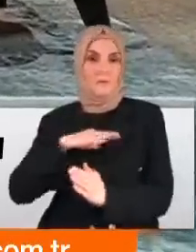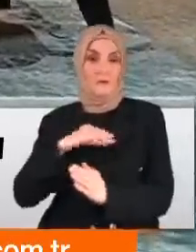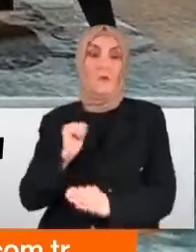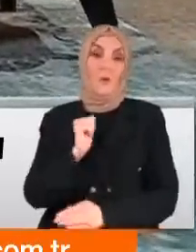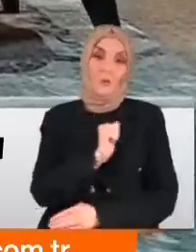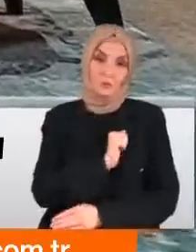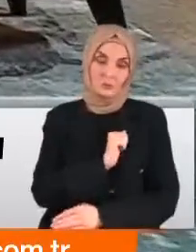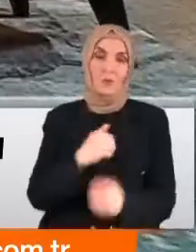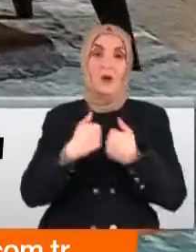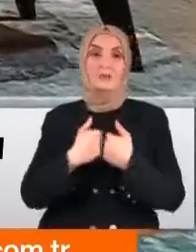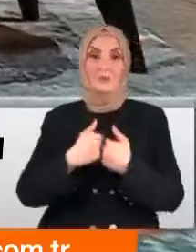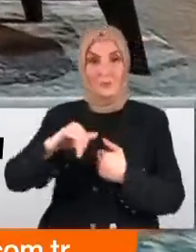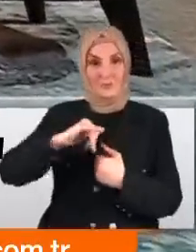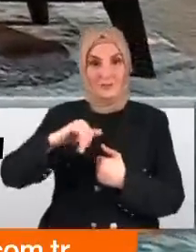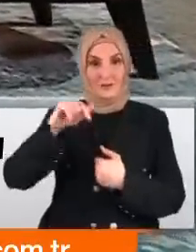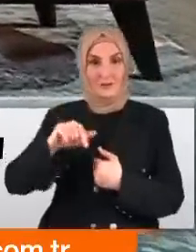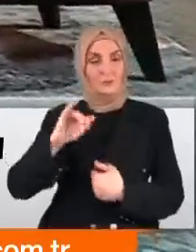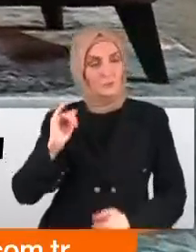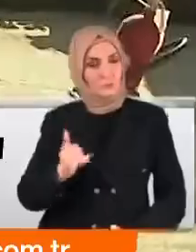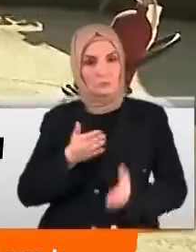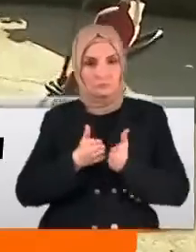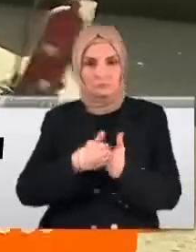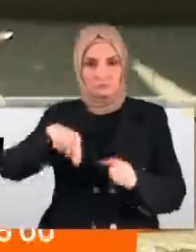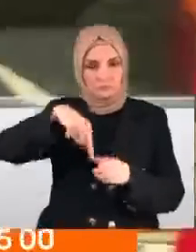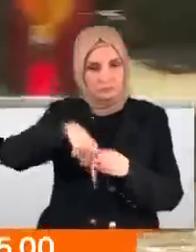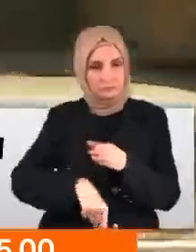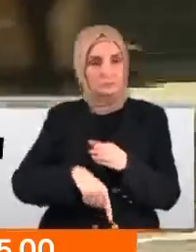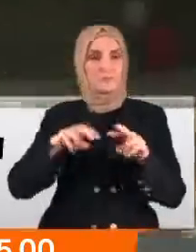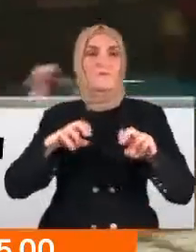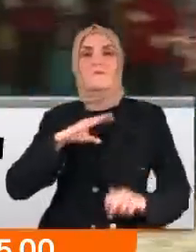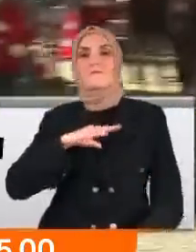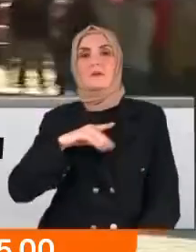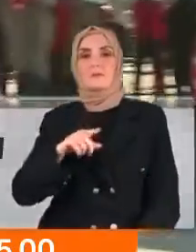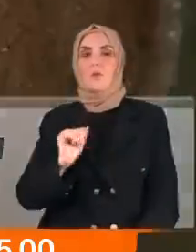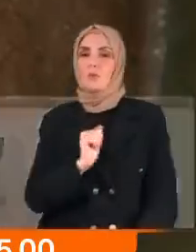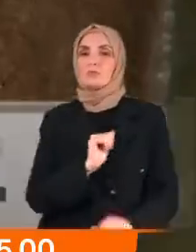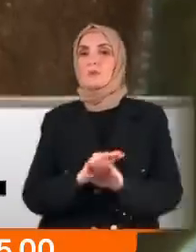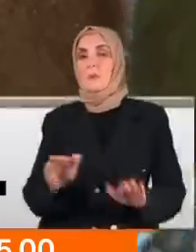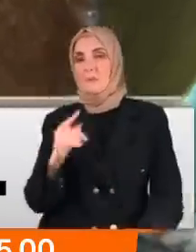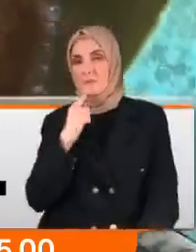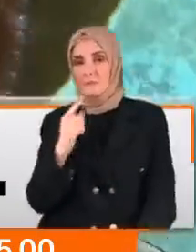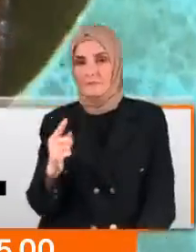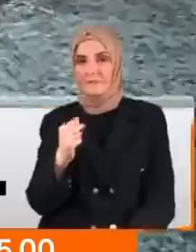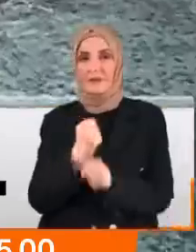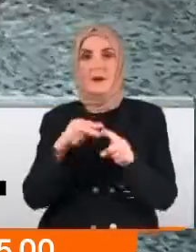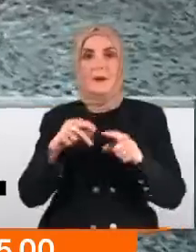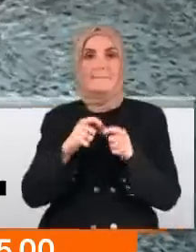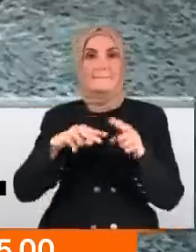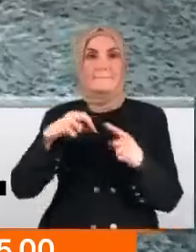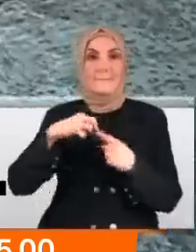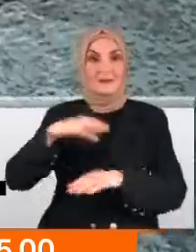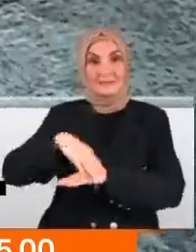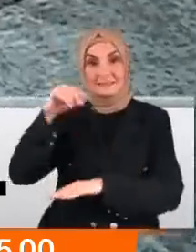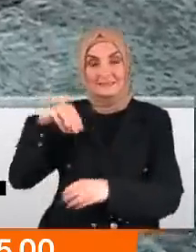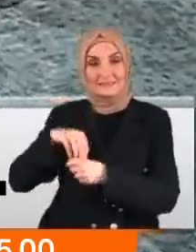yoğun sondajlarımız var. Ordu tamam. Gabar'daki petrol keşfinde son durumu da paylaştı Erdoğan. Burada